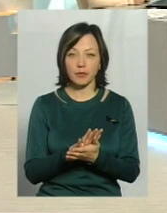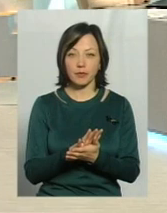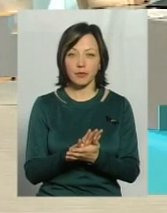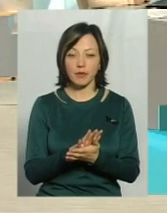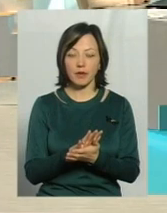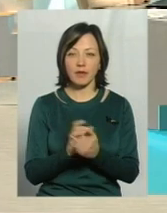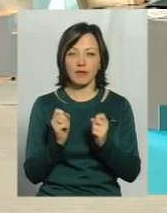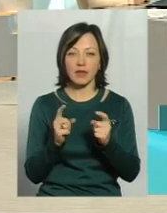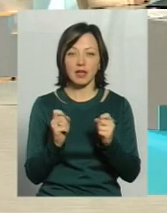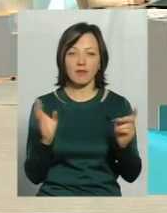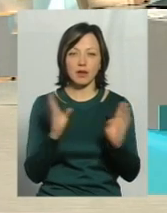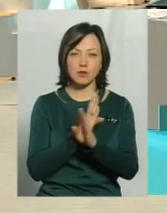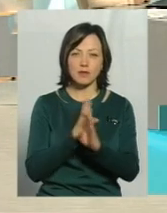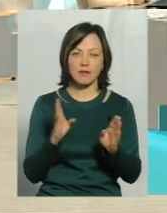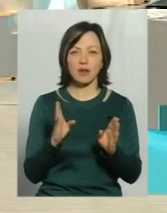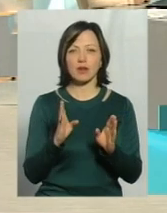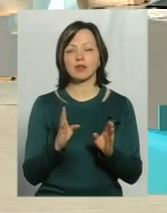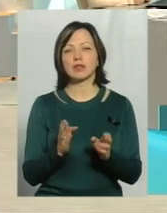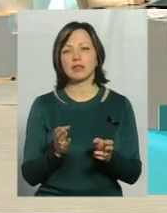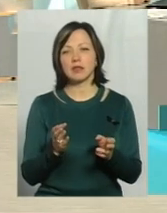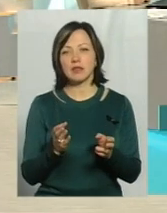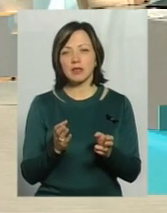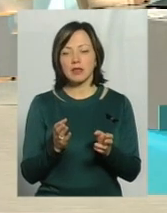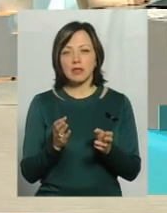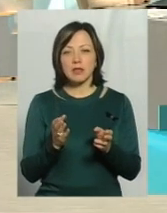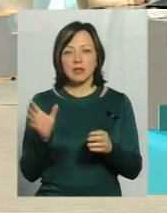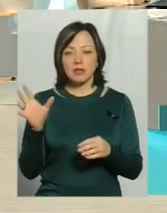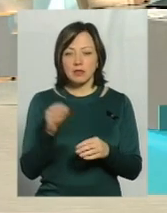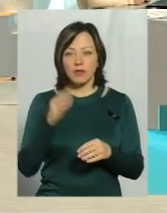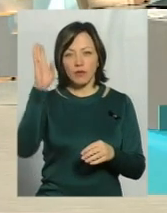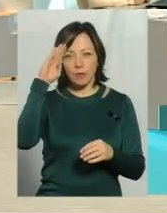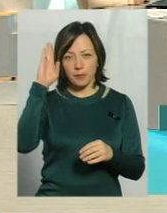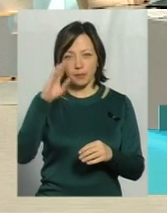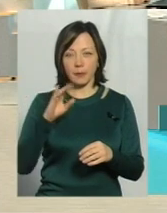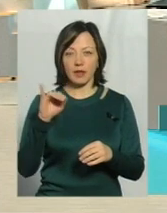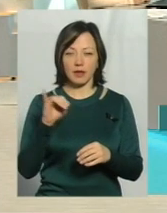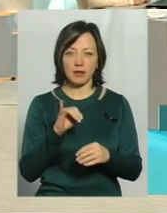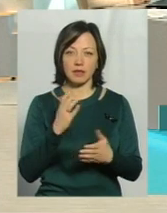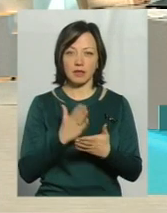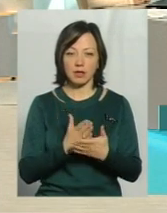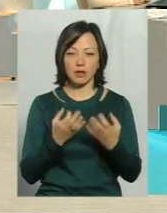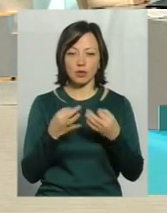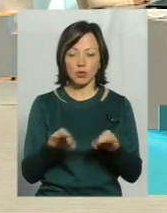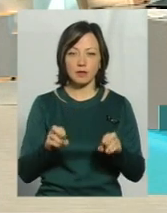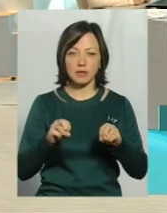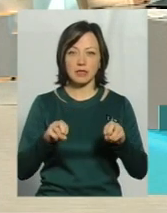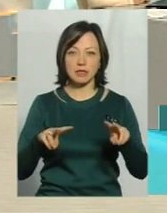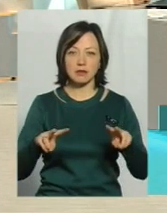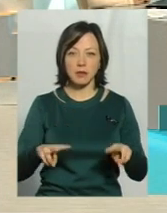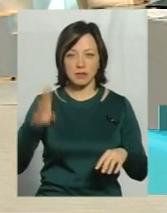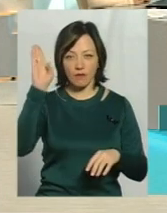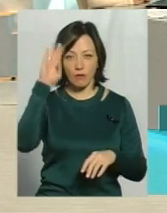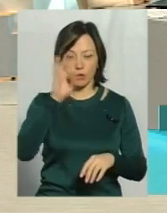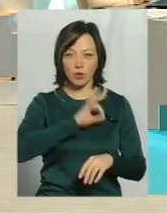або викидів в атмосферу, скидів води, є дозвол на спецводокористування,